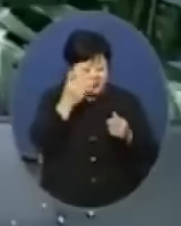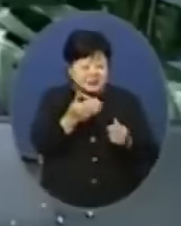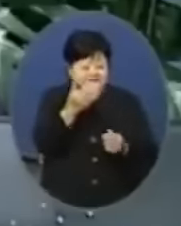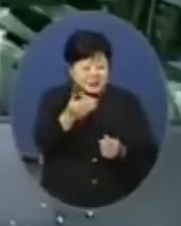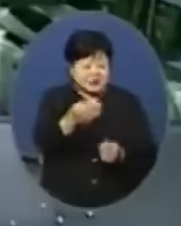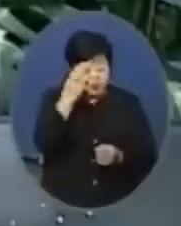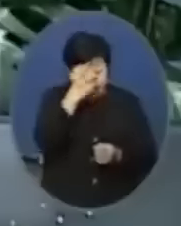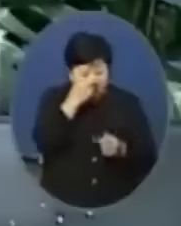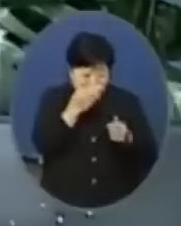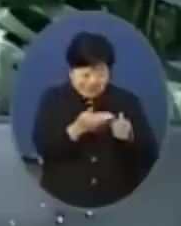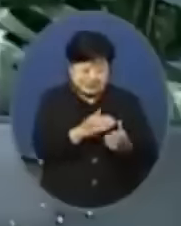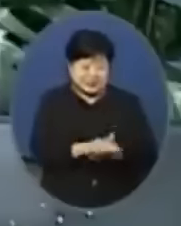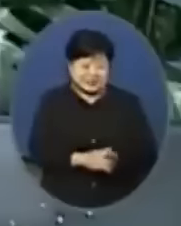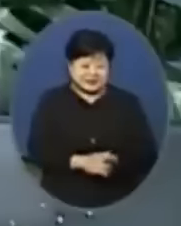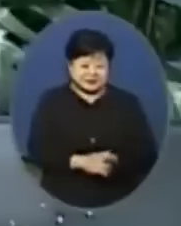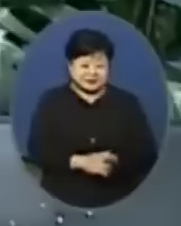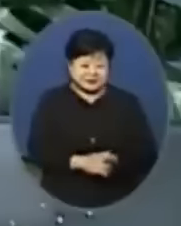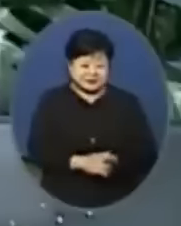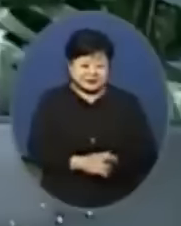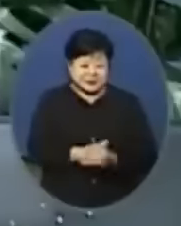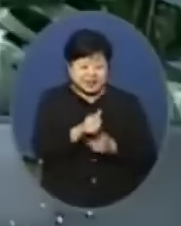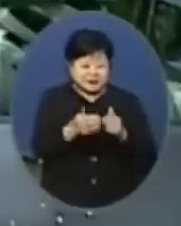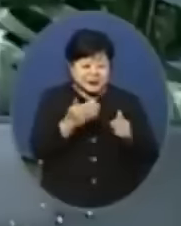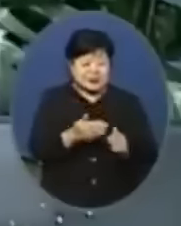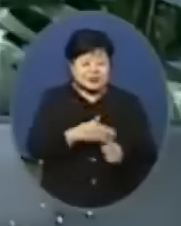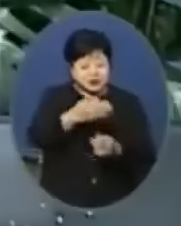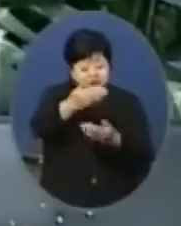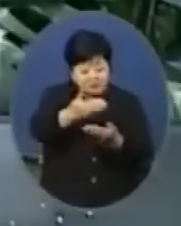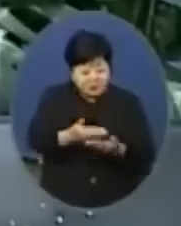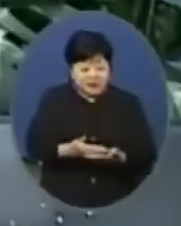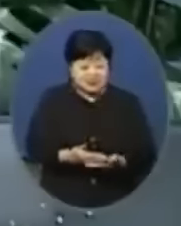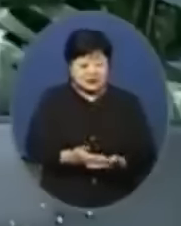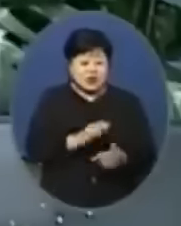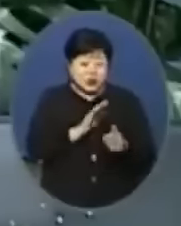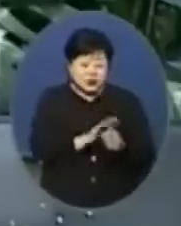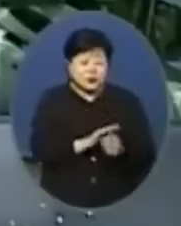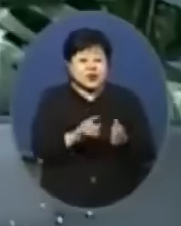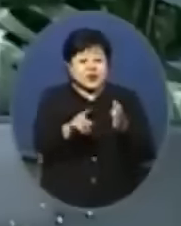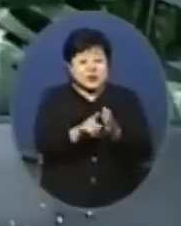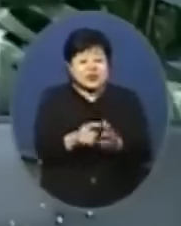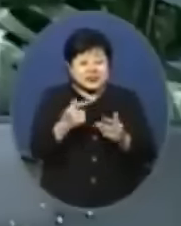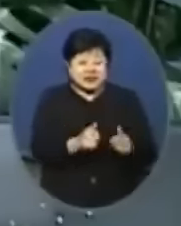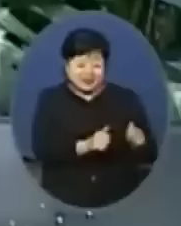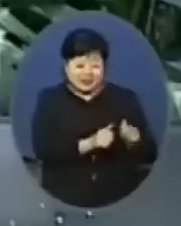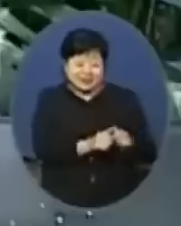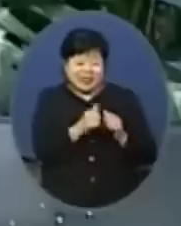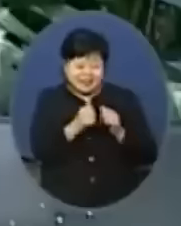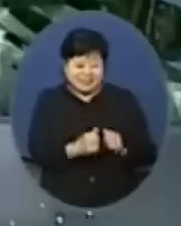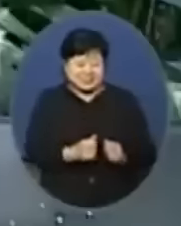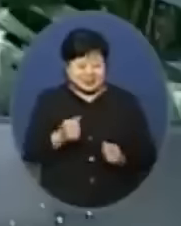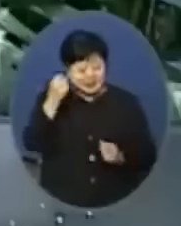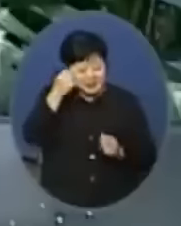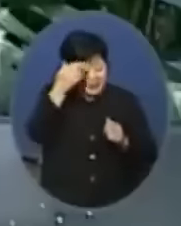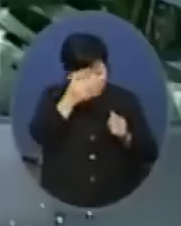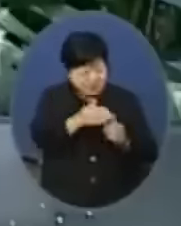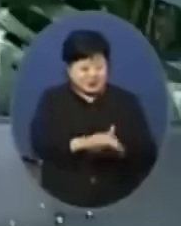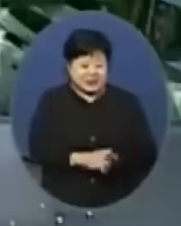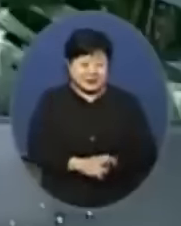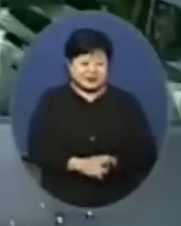여러분의 보혜사가 되시는 것입니다. 하나님께로부터 보내심을 받아 여러분을 돕기 위해서 항상 곁에 계신 분이 보혜사인